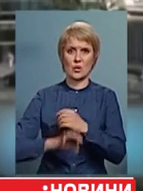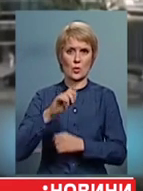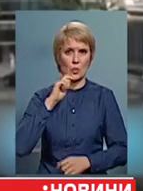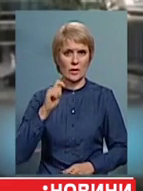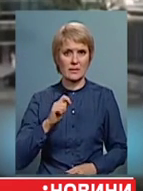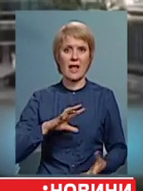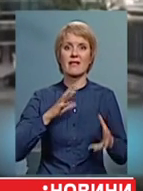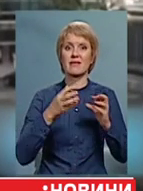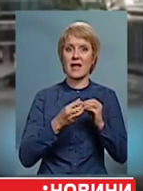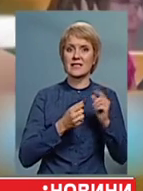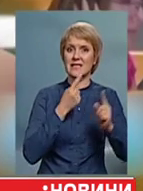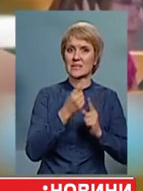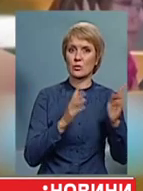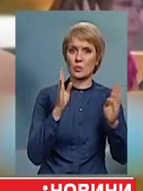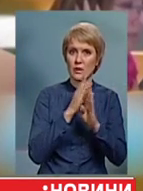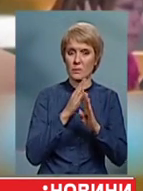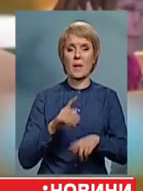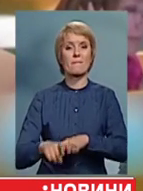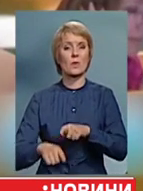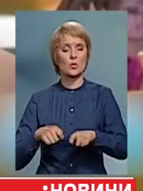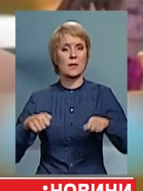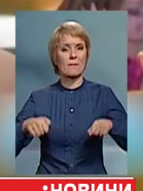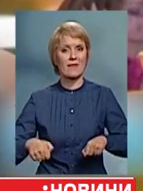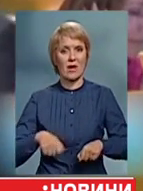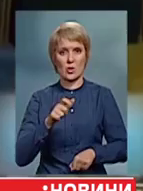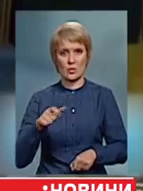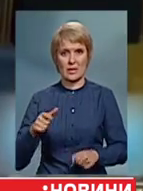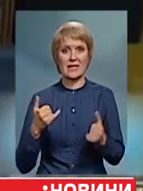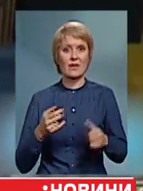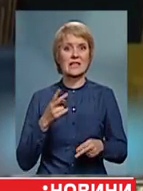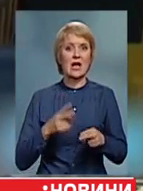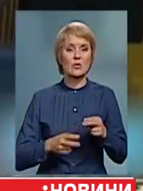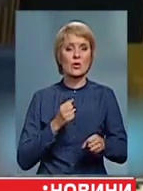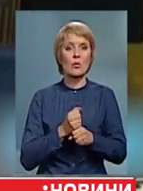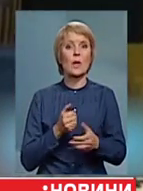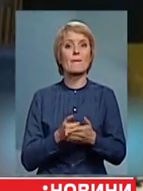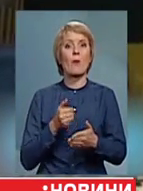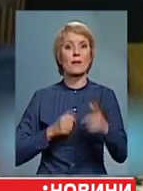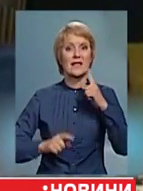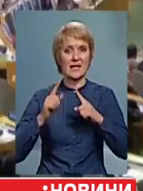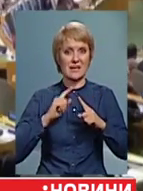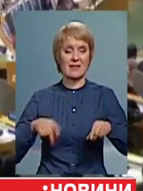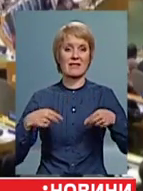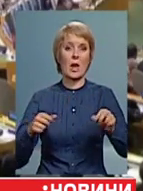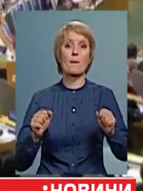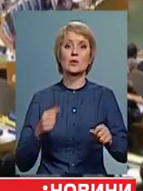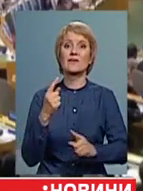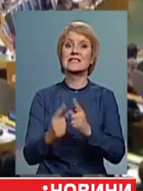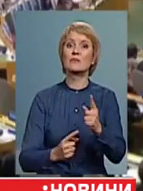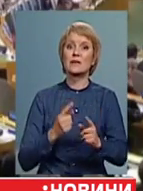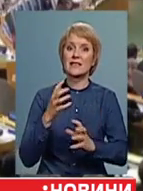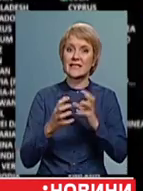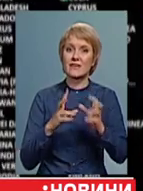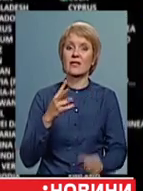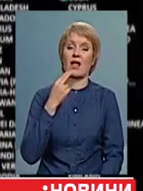порушення прав людини. Сьогодні ж у Нью-Йорку завершила роботу попередня сесія Генасамблеї. Підсумували, що вона дала можливість змінити світ